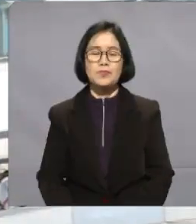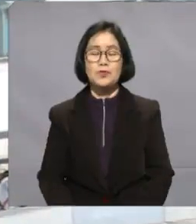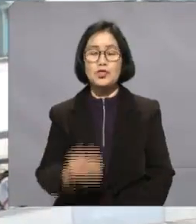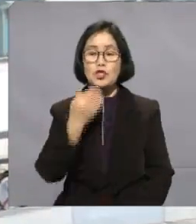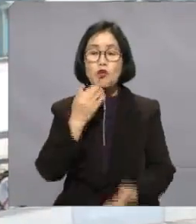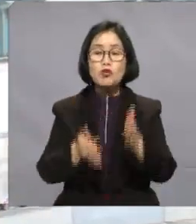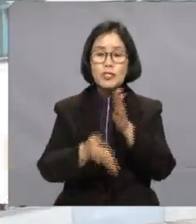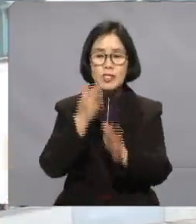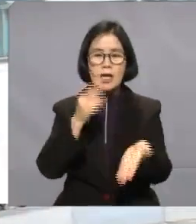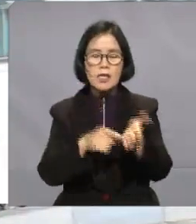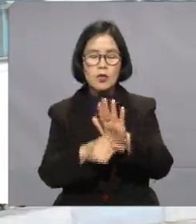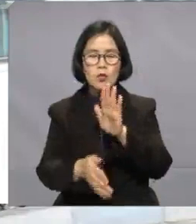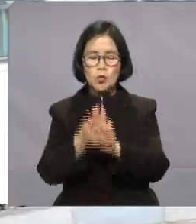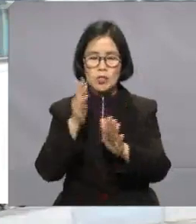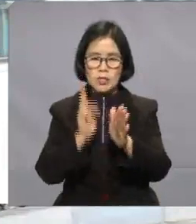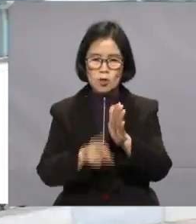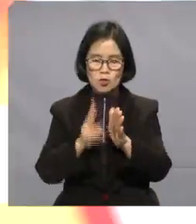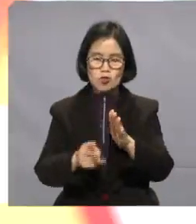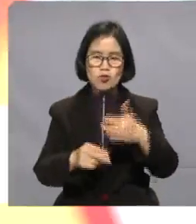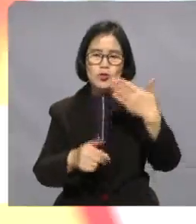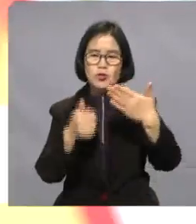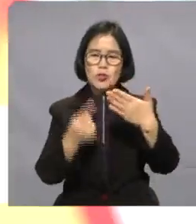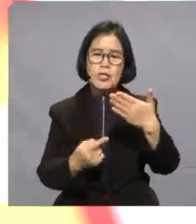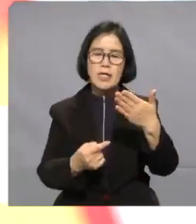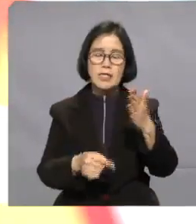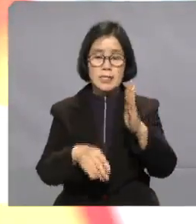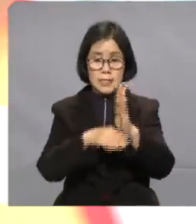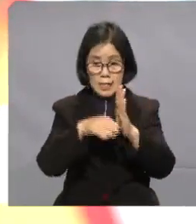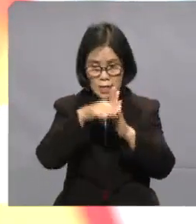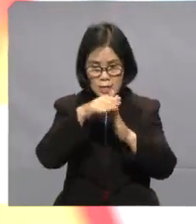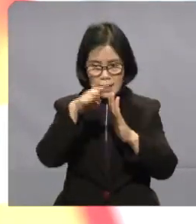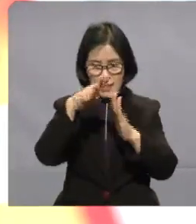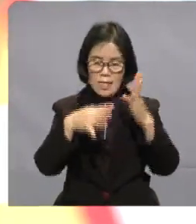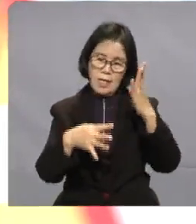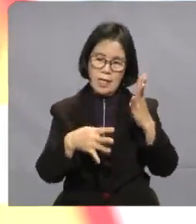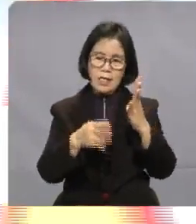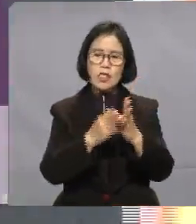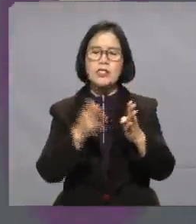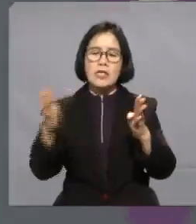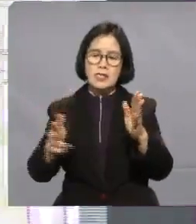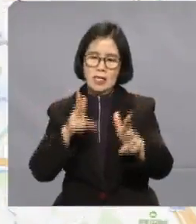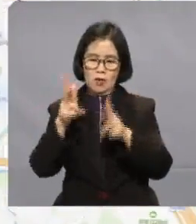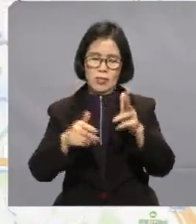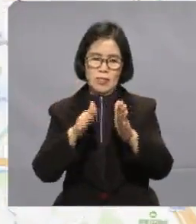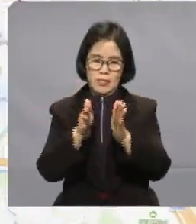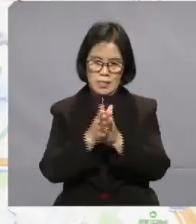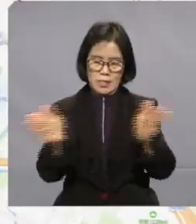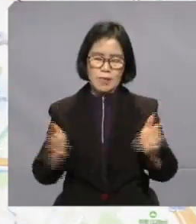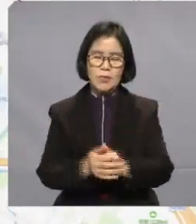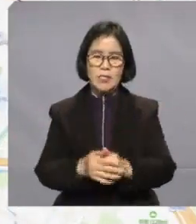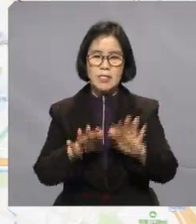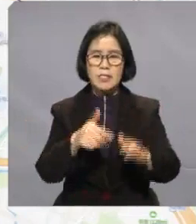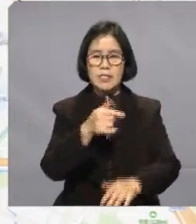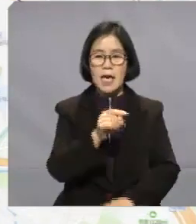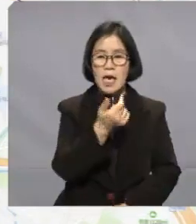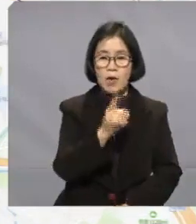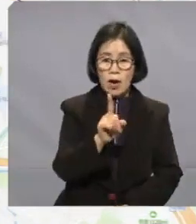서울시가 내놓은 도시철도 9호선 4단계 연장 사업이 곧 첫삽을 뜹니다. 현재